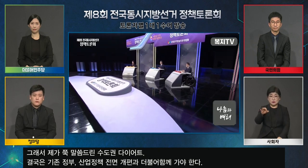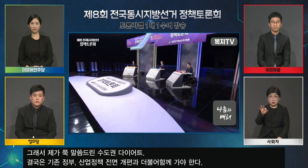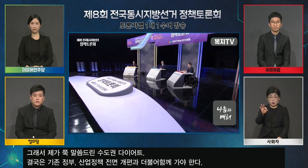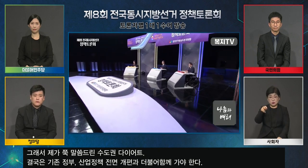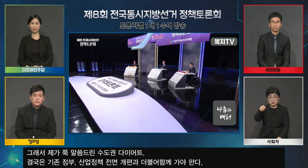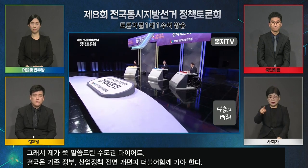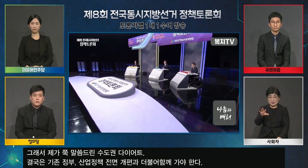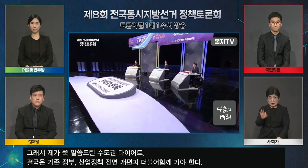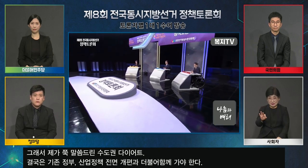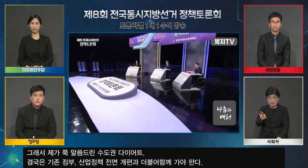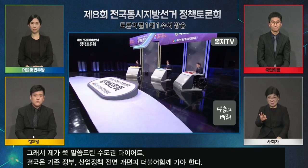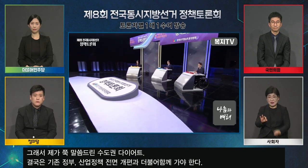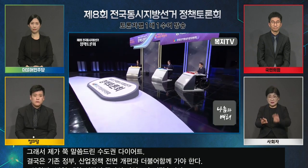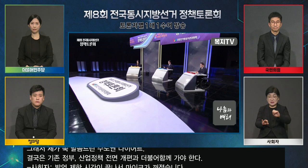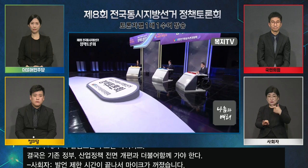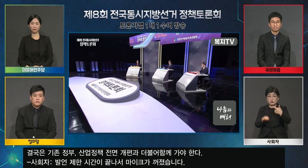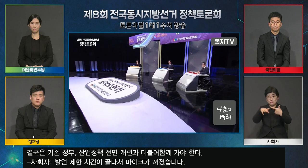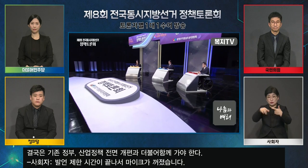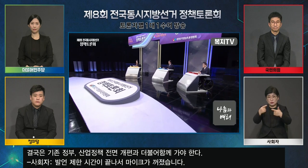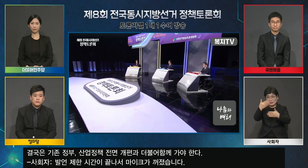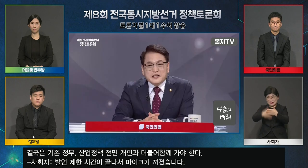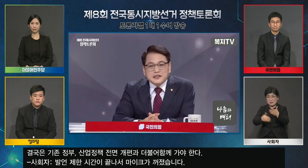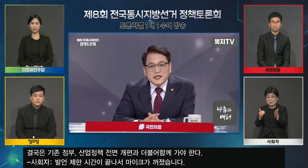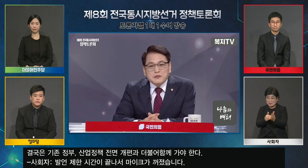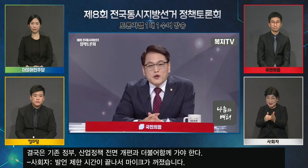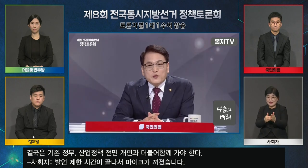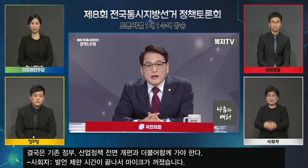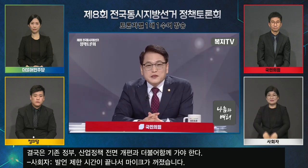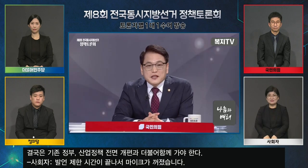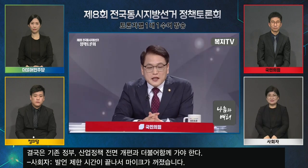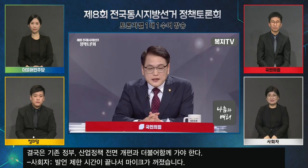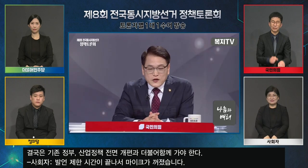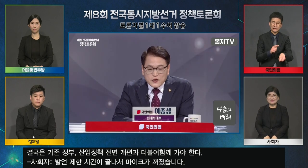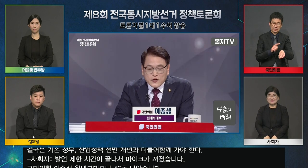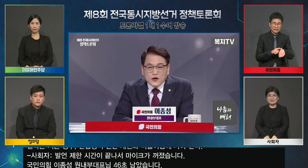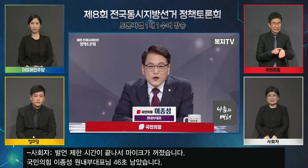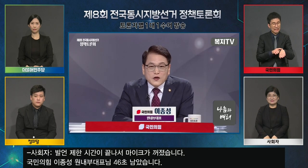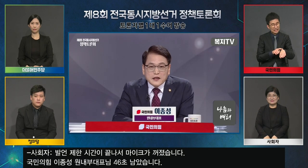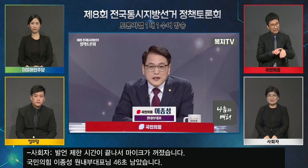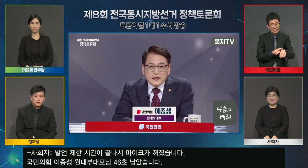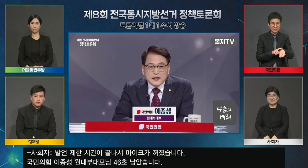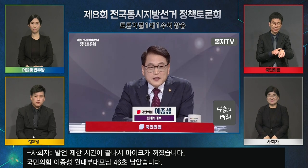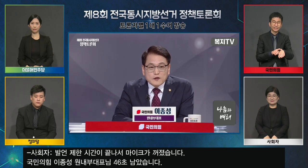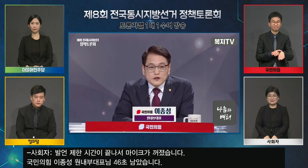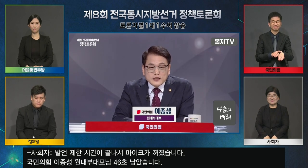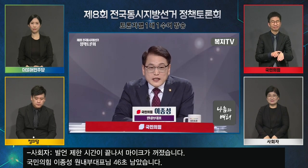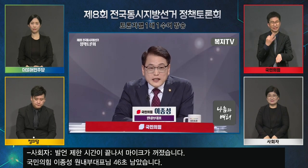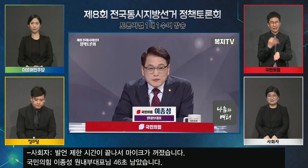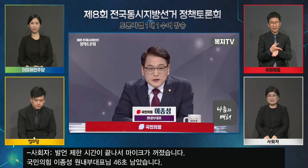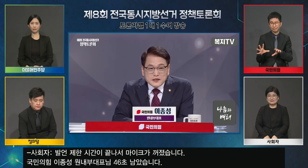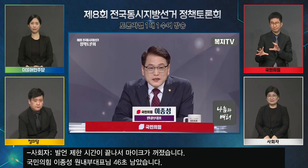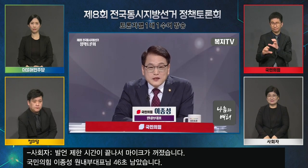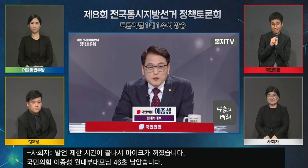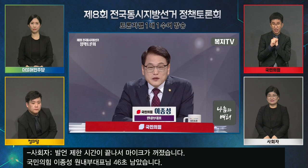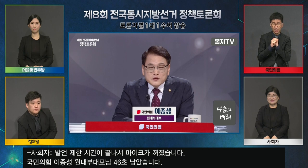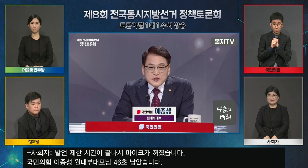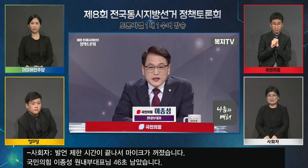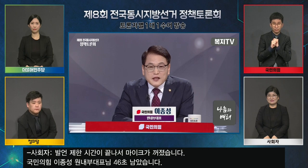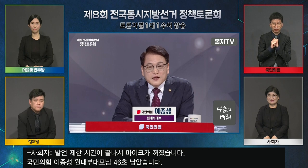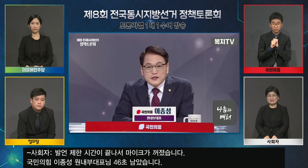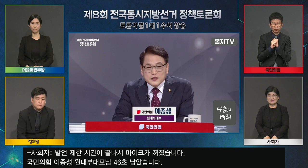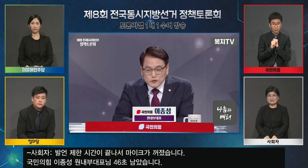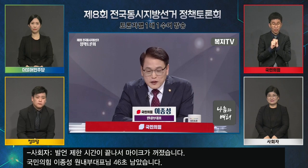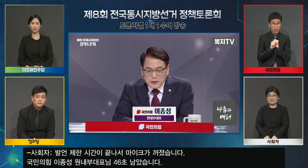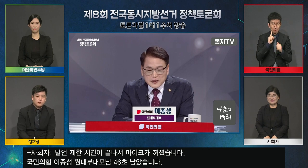대표님 46초 남았습니다. 네. 시간이 별로 남지 않아서 간단하게 시간이 남은 이영배